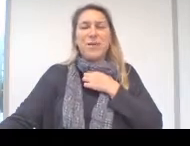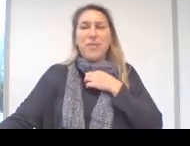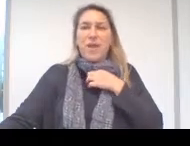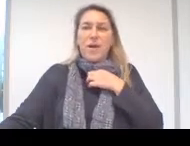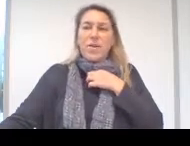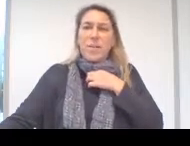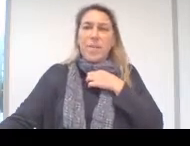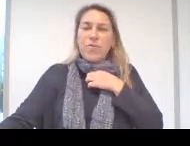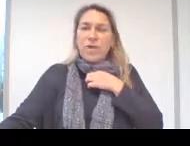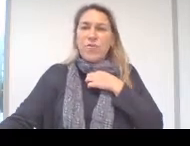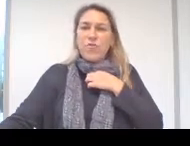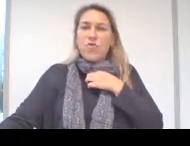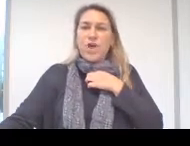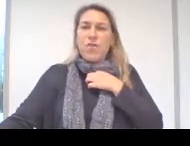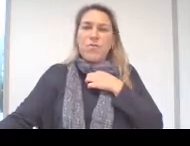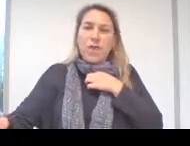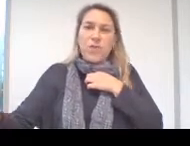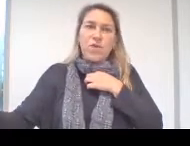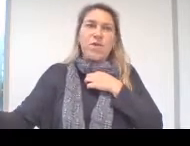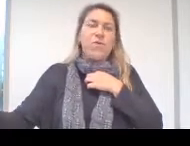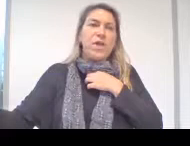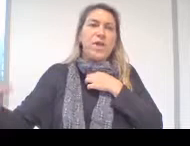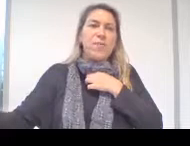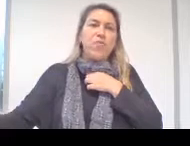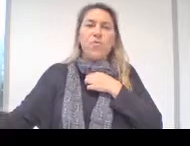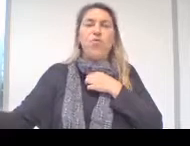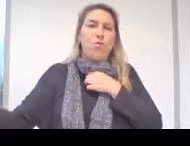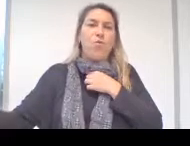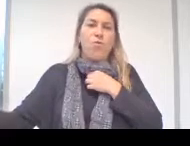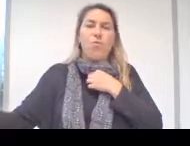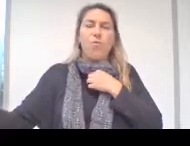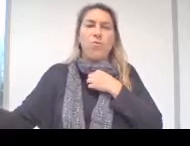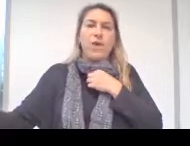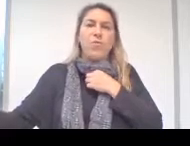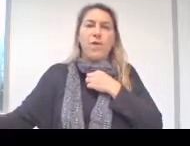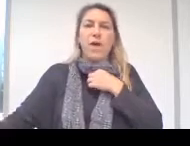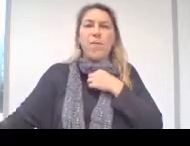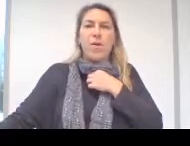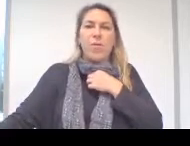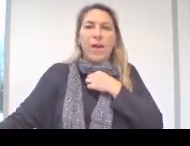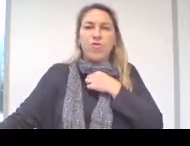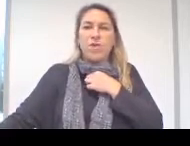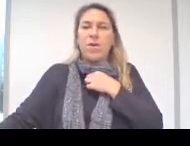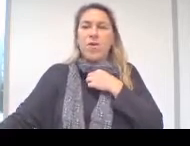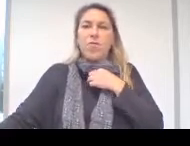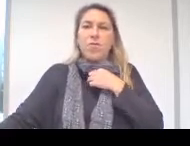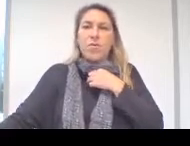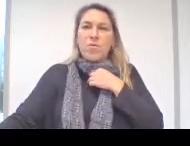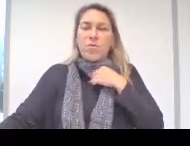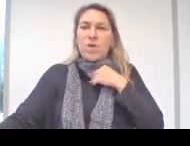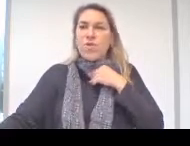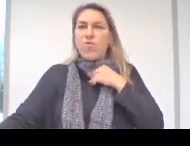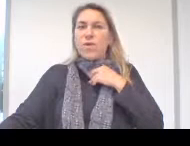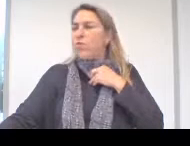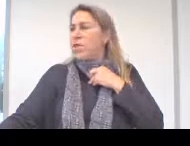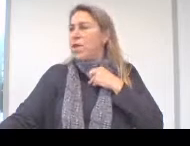Merci Emmanuel. Alors, il y a pas mal de questions sur le chat, donc des questions qui concernent les diplômes, donc on y répondra par la suite.